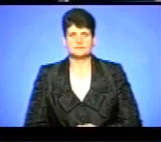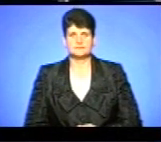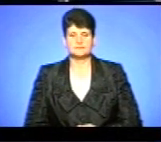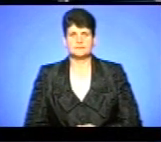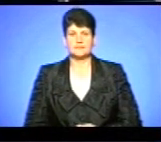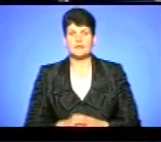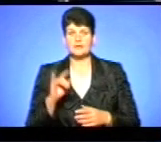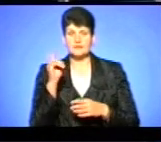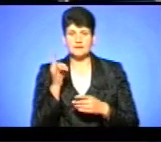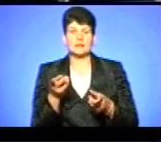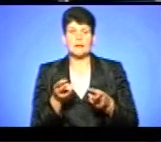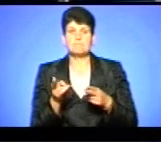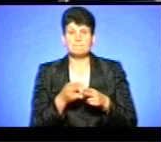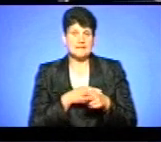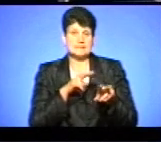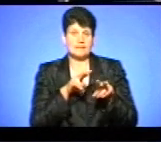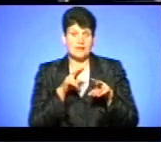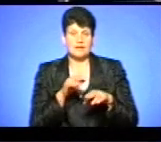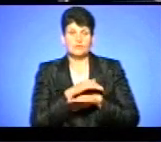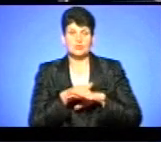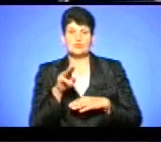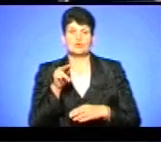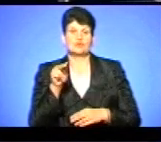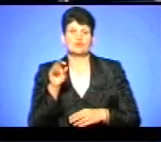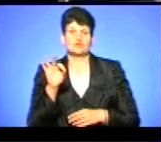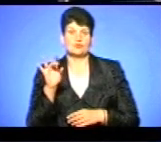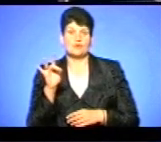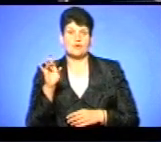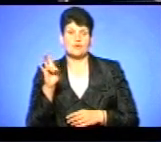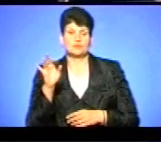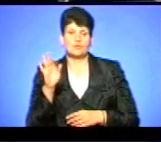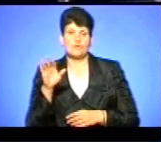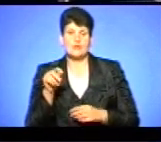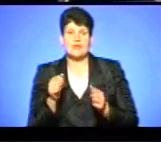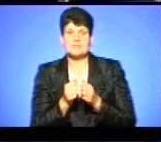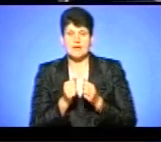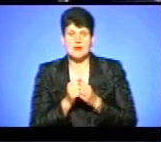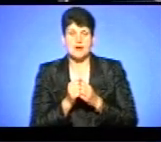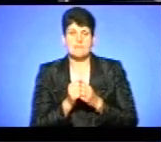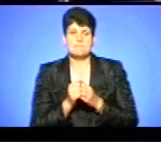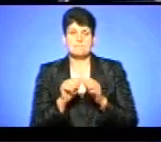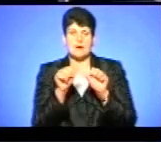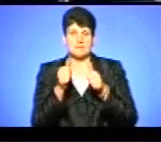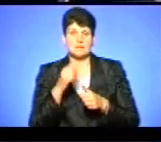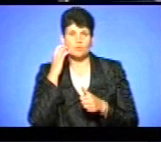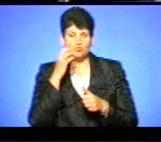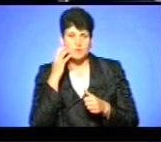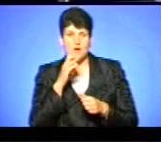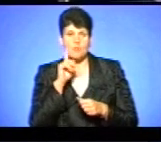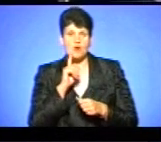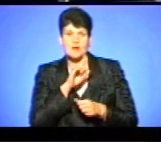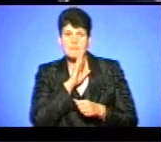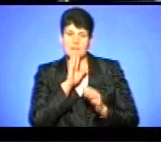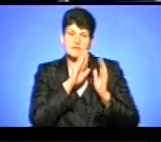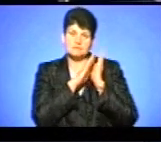Немовля, яке було без нагляду на вулиці Чорновола у Тернополі, неподалік пам'ятника Пушкіну, поки мама спала на траві у сквері,